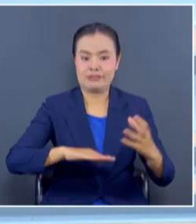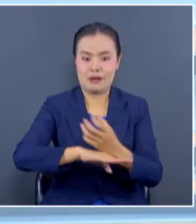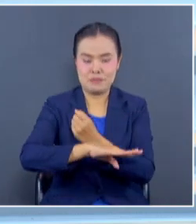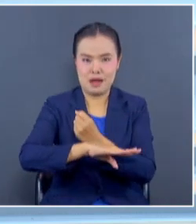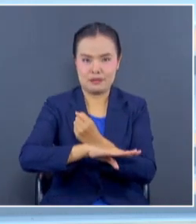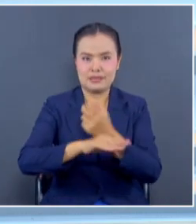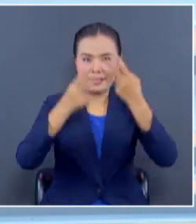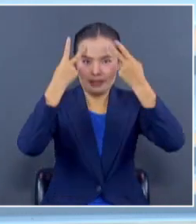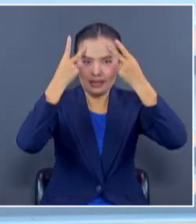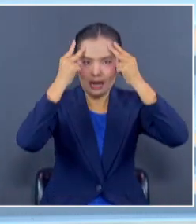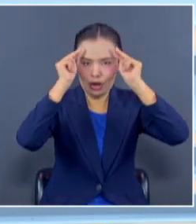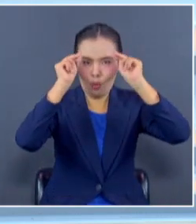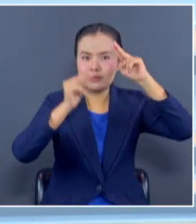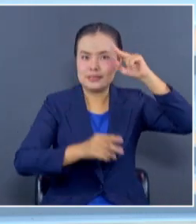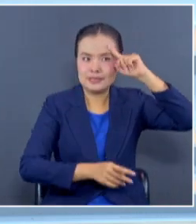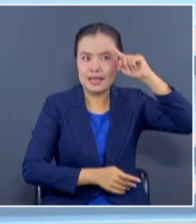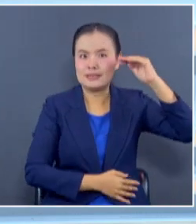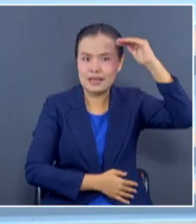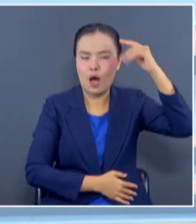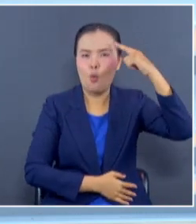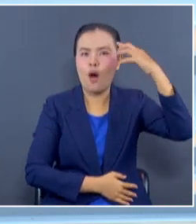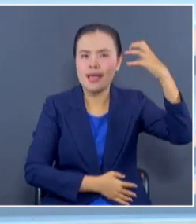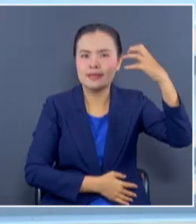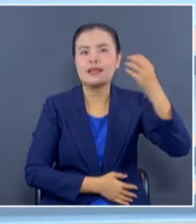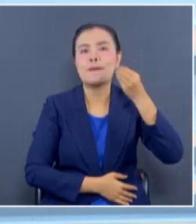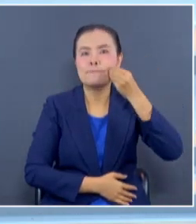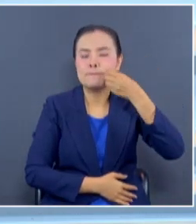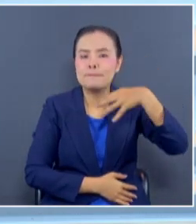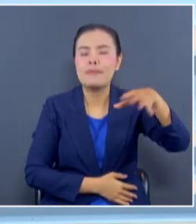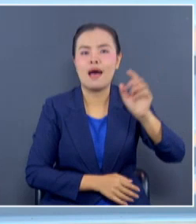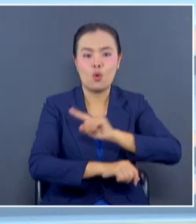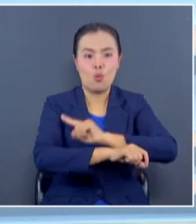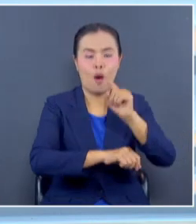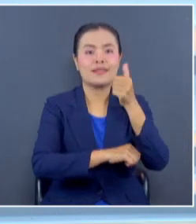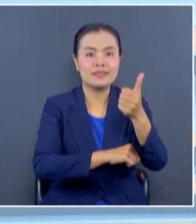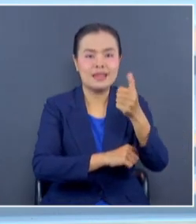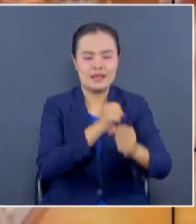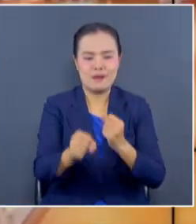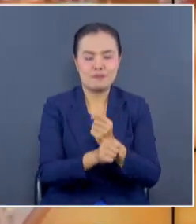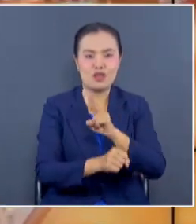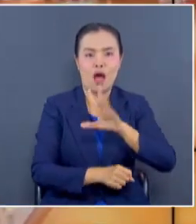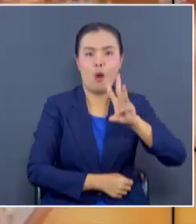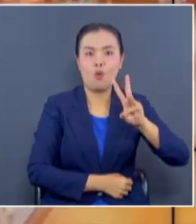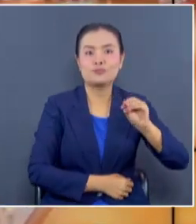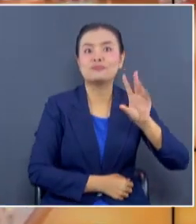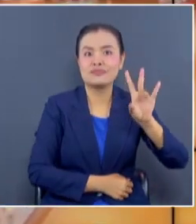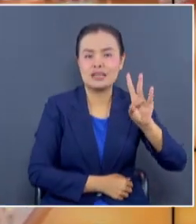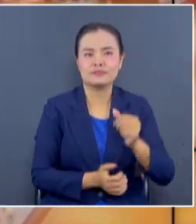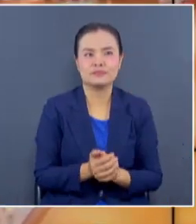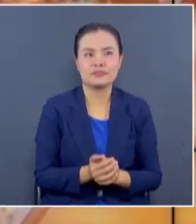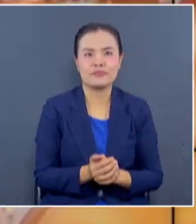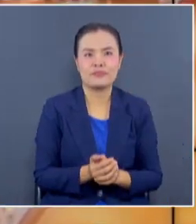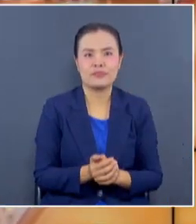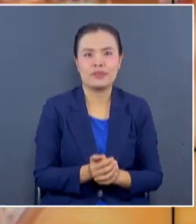ไปกันที่ท่านนายกเศรษฐากันบ้างนะคะ เมื่อวาน น ี้ กลับแล้วค่ะนายกก็ถือฤกษ์ดีวันแรกของปี2567นะคะไปเข้าเฝ้าส